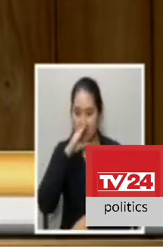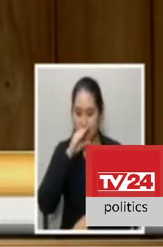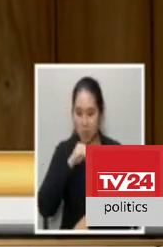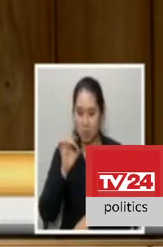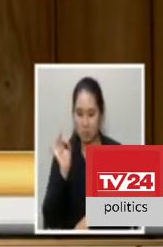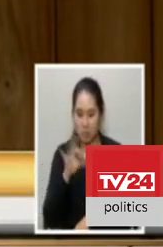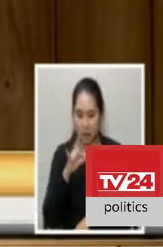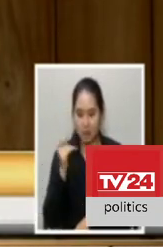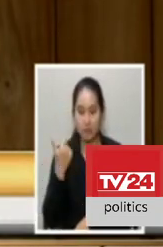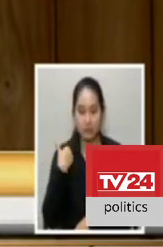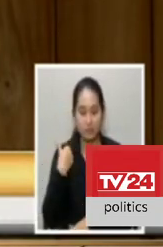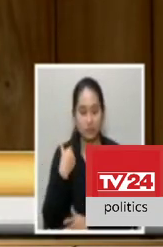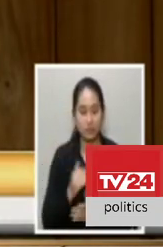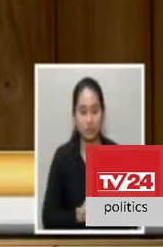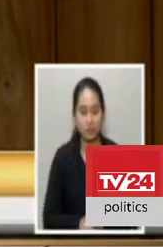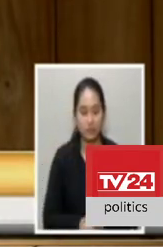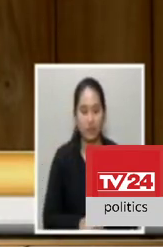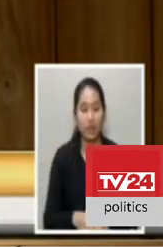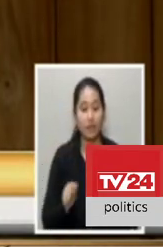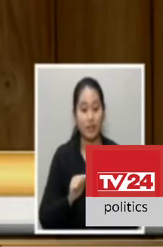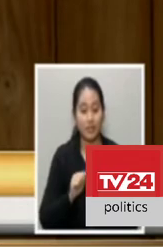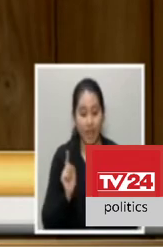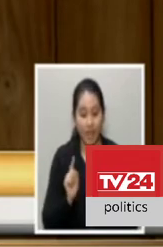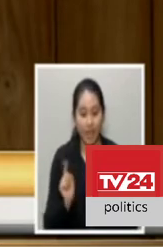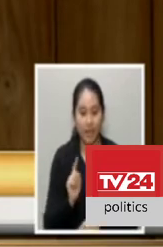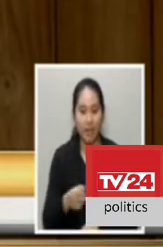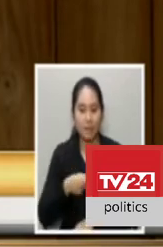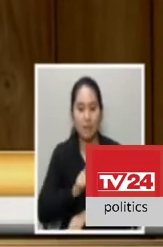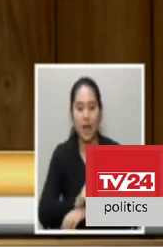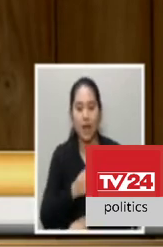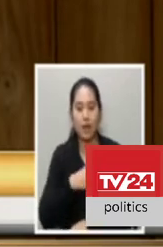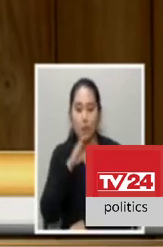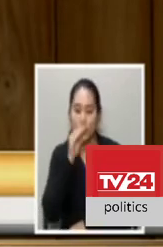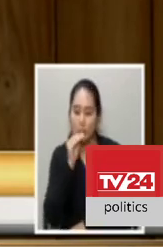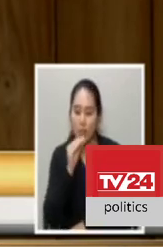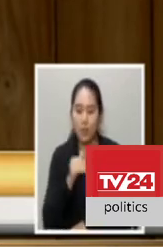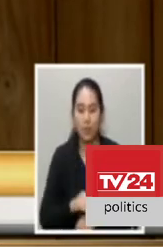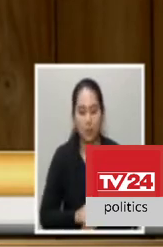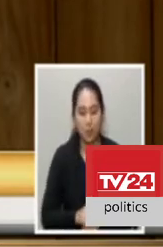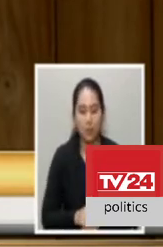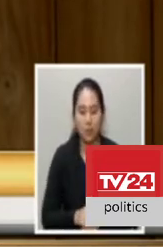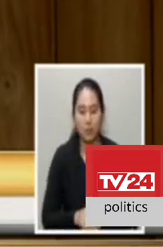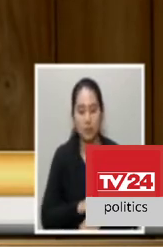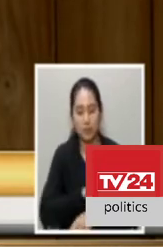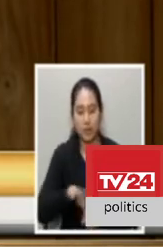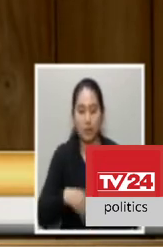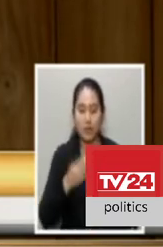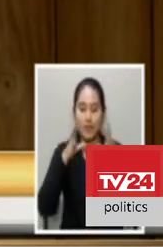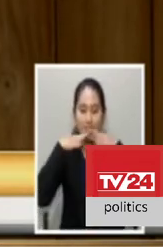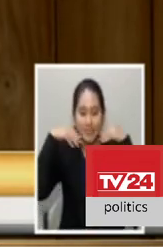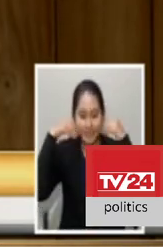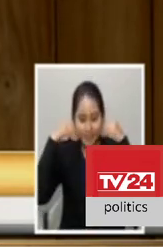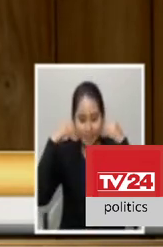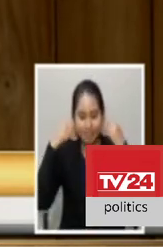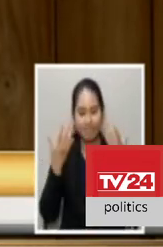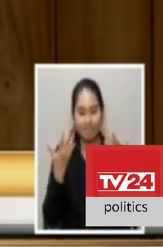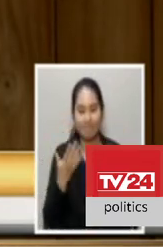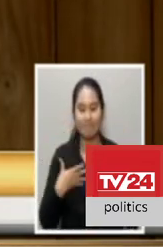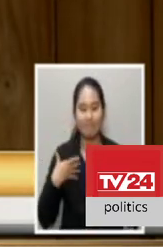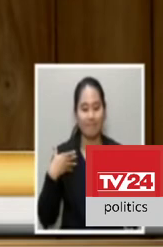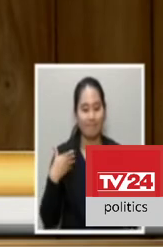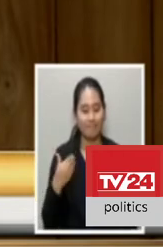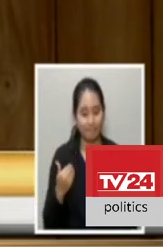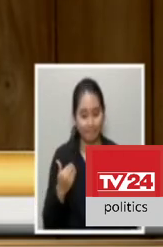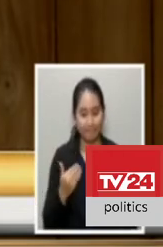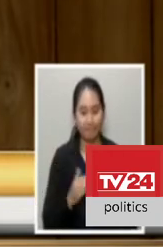ะแต่ว่าพอได้ยินประธานพูดเช่นนี้ทุกคนก็ยิ้มแล้วก็เป็นแฮปปี้เอนดิ้ง